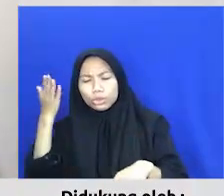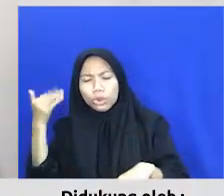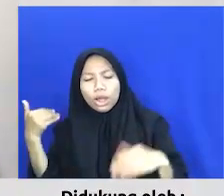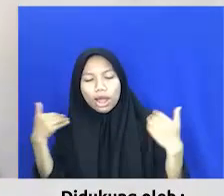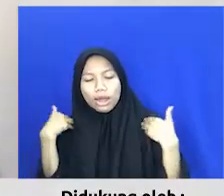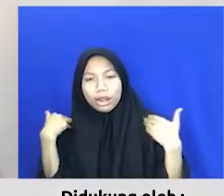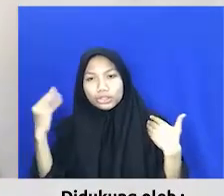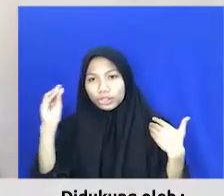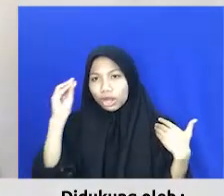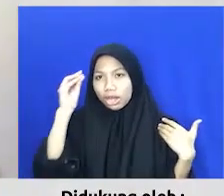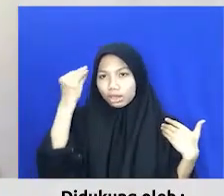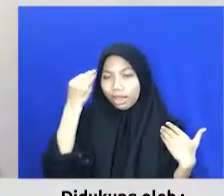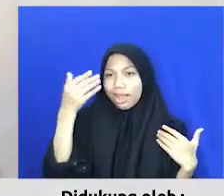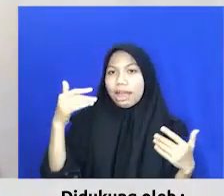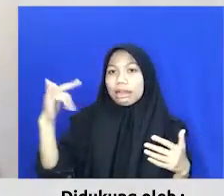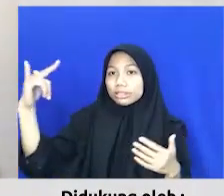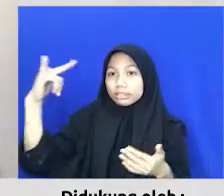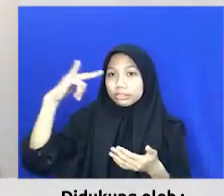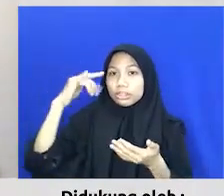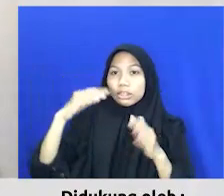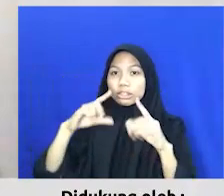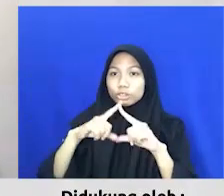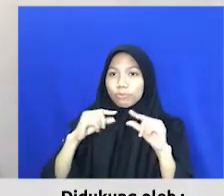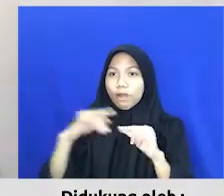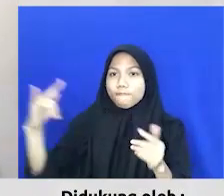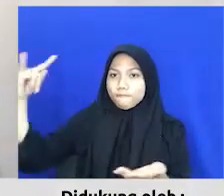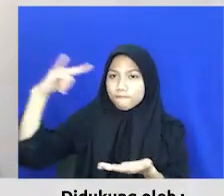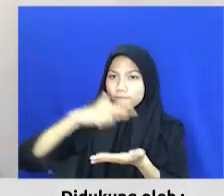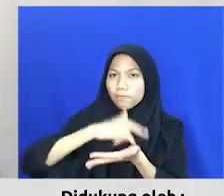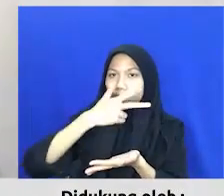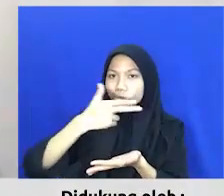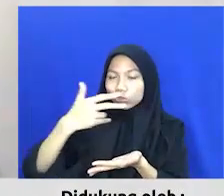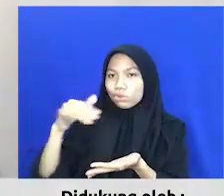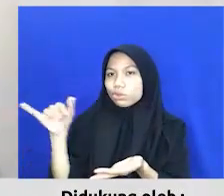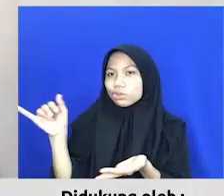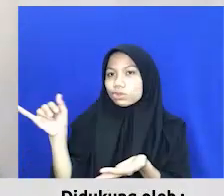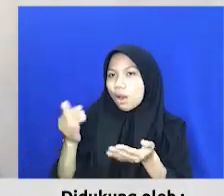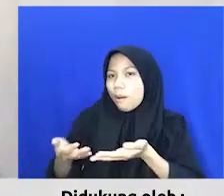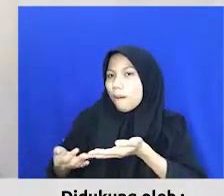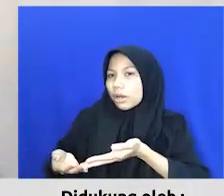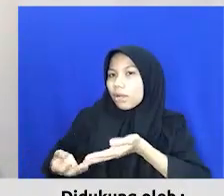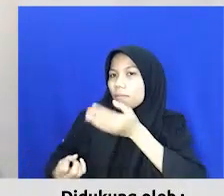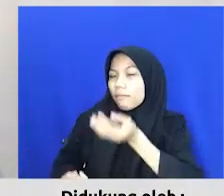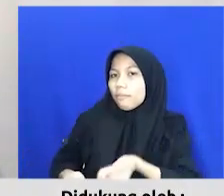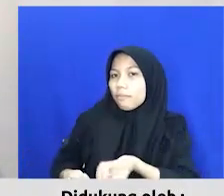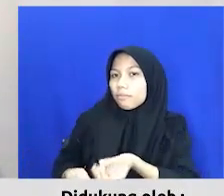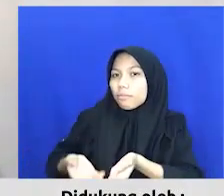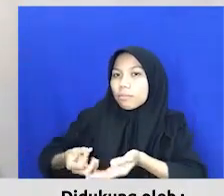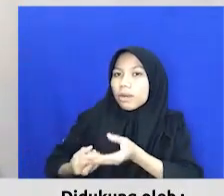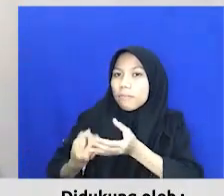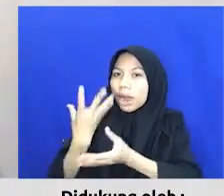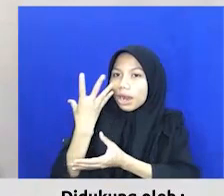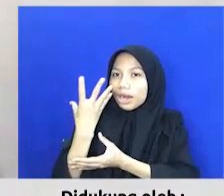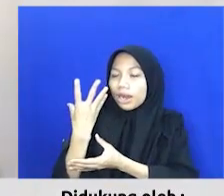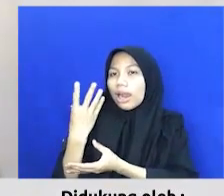tentu saja wartawan, kerja-kerja kewartawanannya juga sangat seorang mayor ya revolusioner